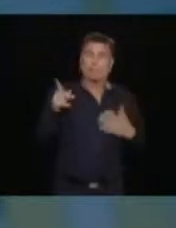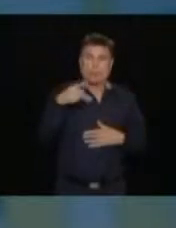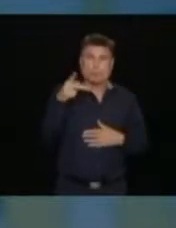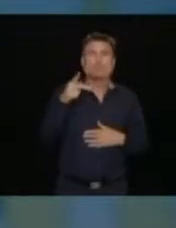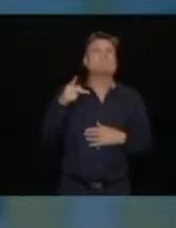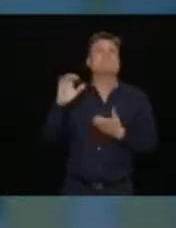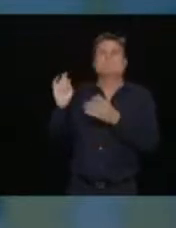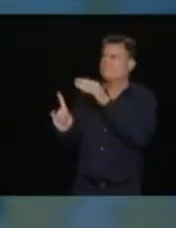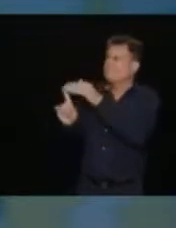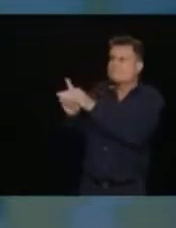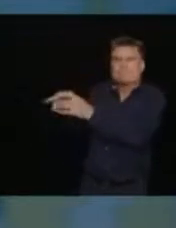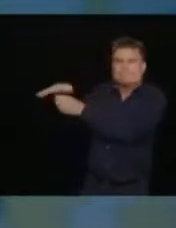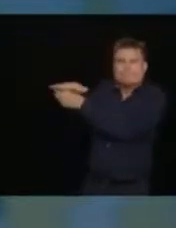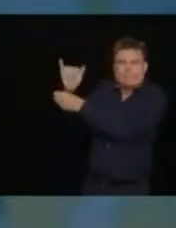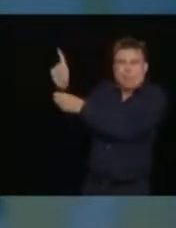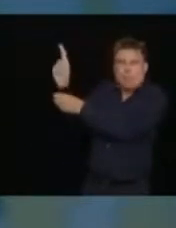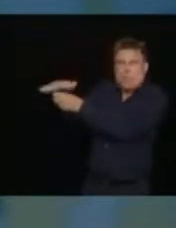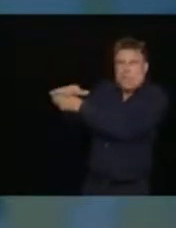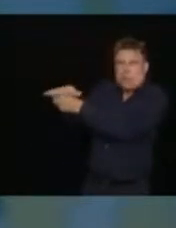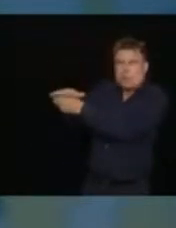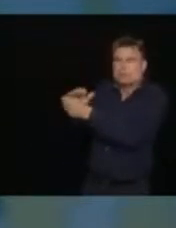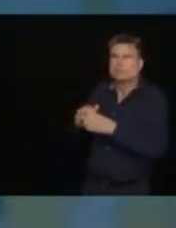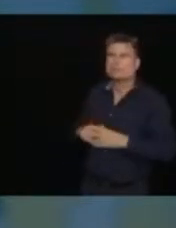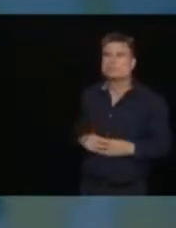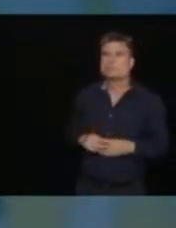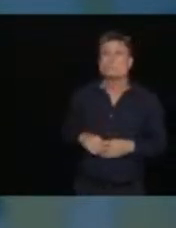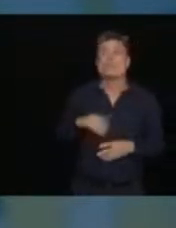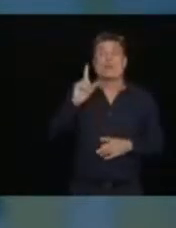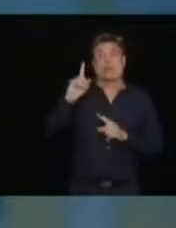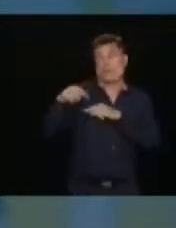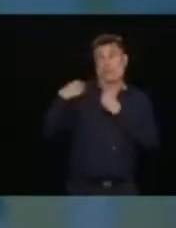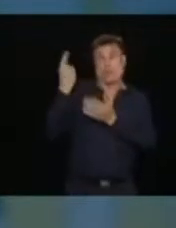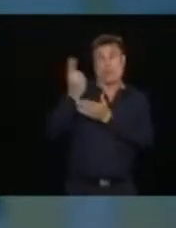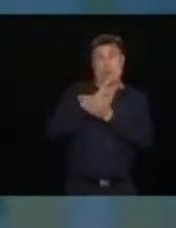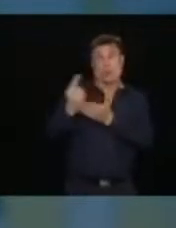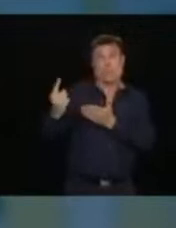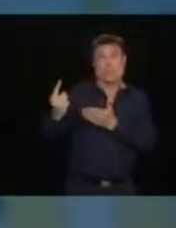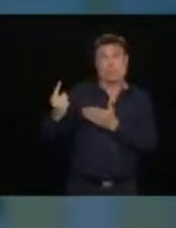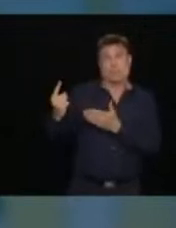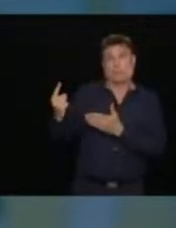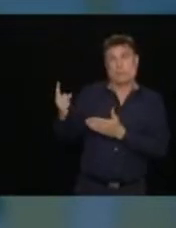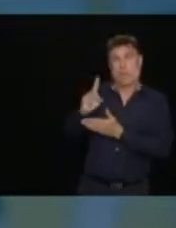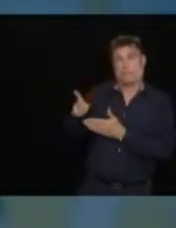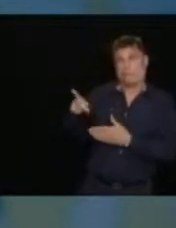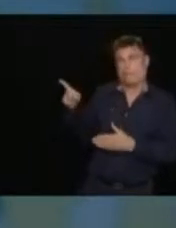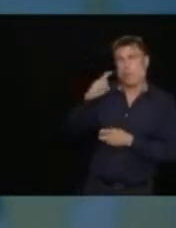那么我们也看到了每天的新增数据会有增加。这个也是看到了。